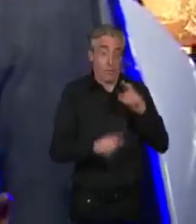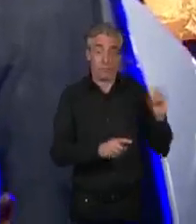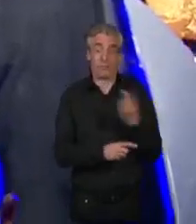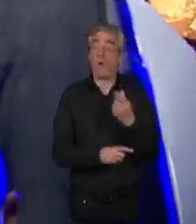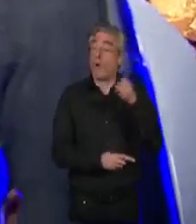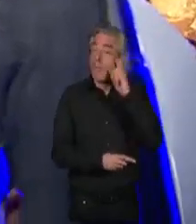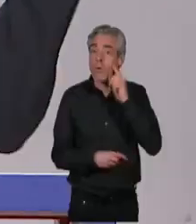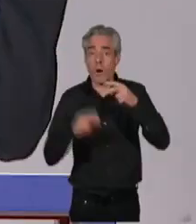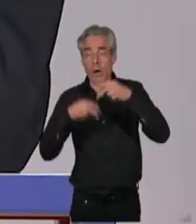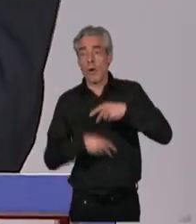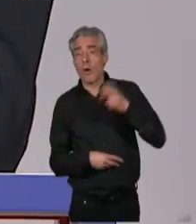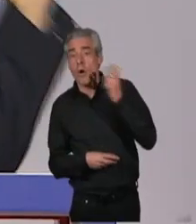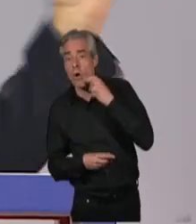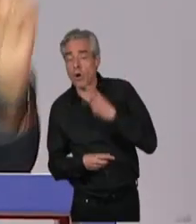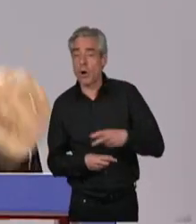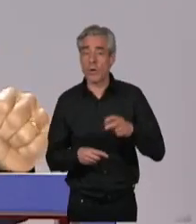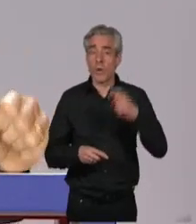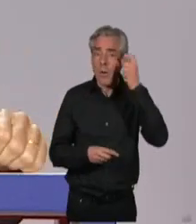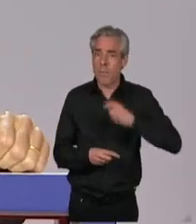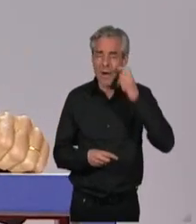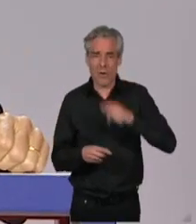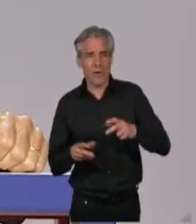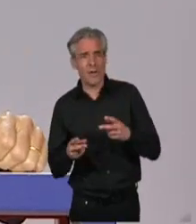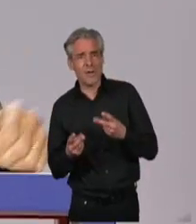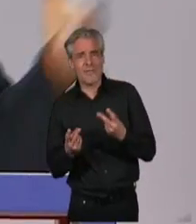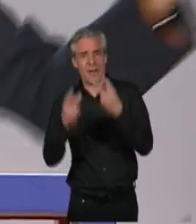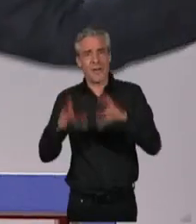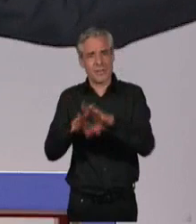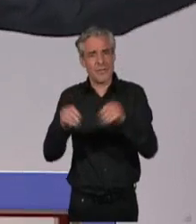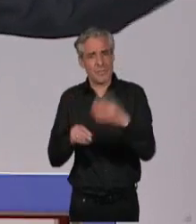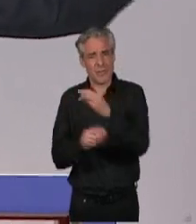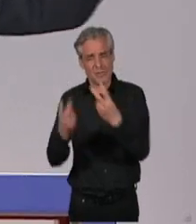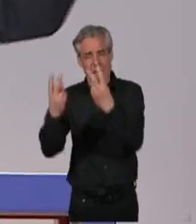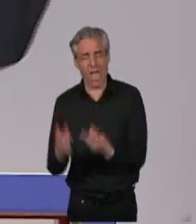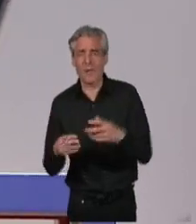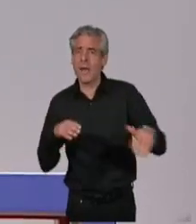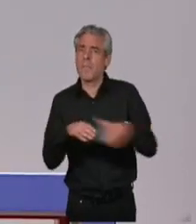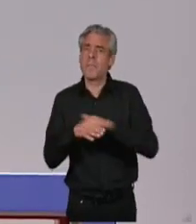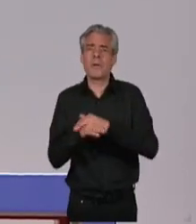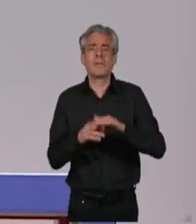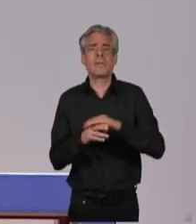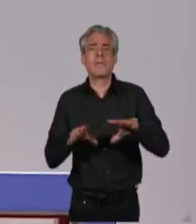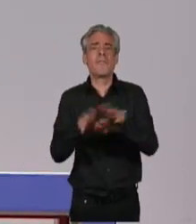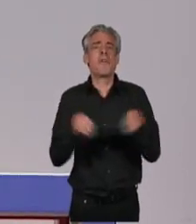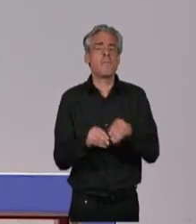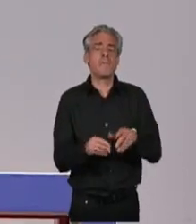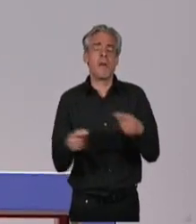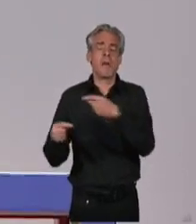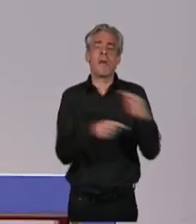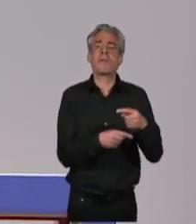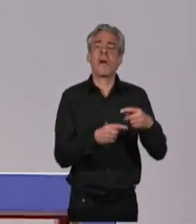Car François Hollande et Emmanuel Macron ont affaibli les familles de France. Ils ont réduit la politique familiale à une